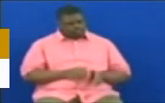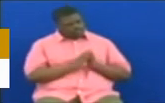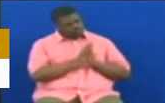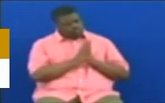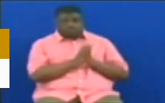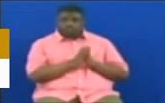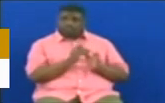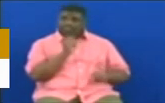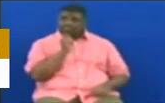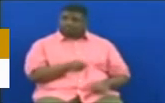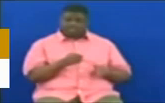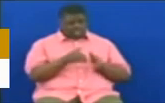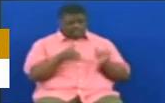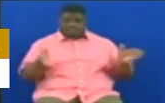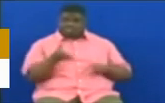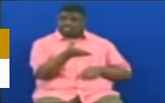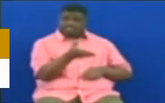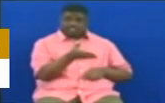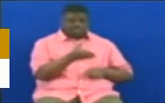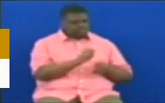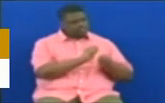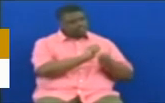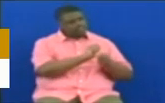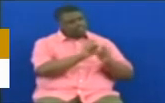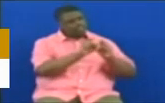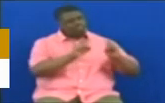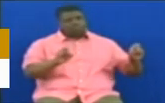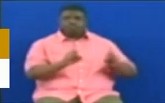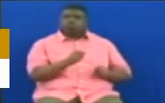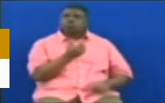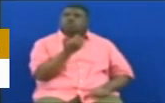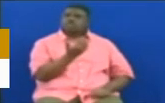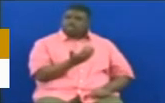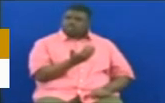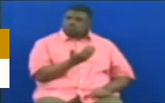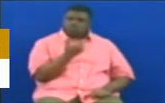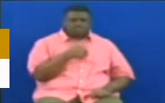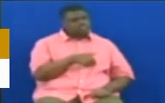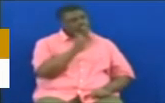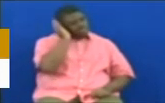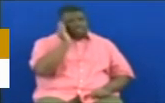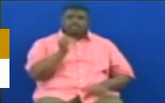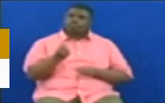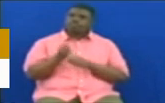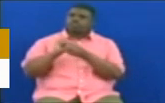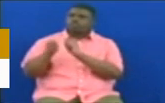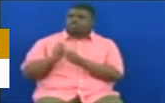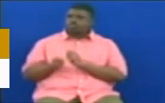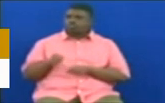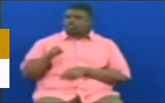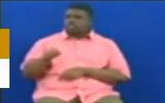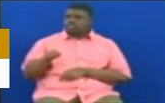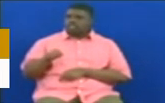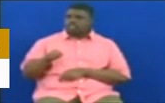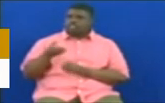kwa nafasi. Kifungu cha tano, Mheshimiwa Spika, serikali pia imefanyia marekebisho yale yale ambayo nilikuwa